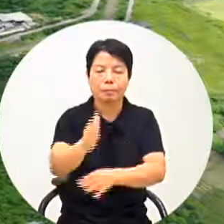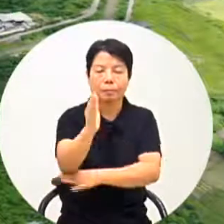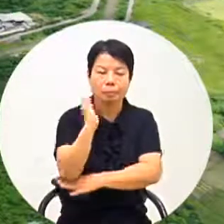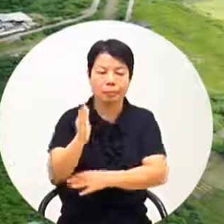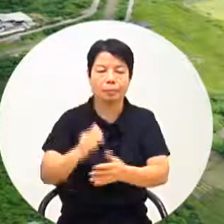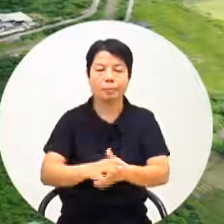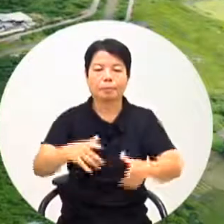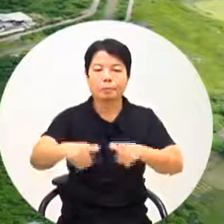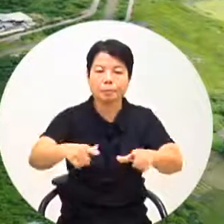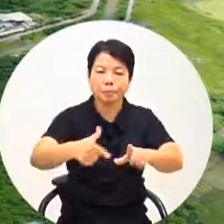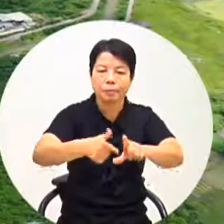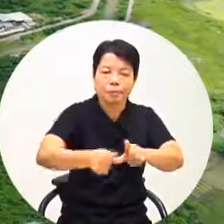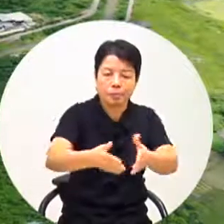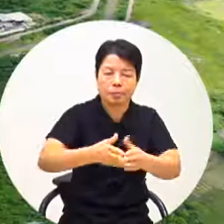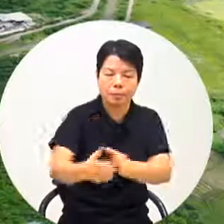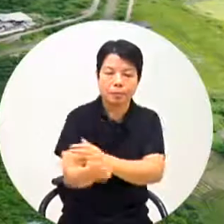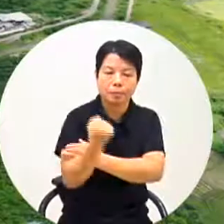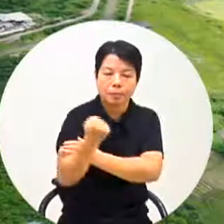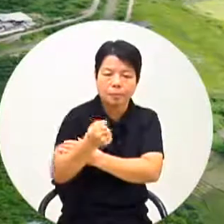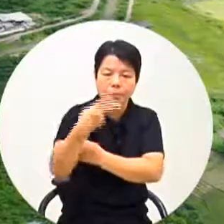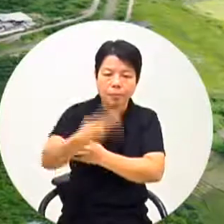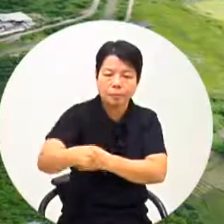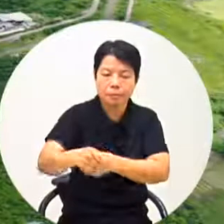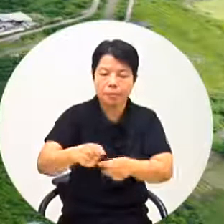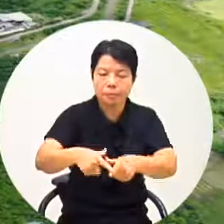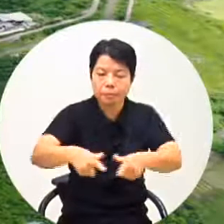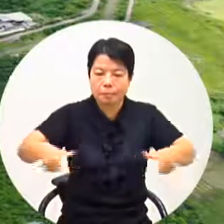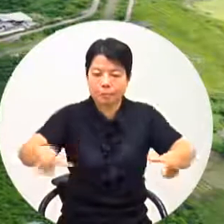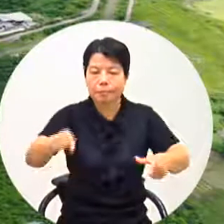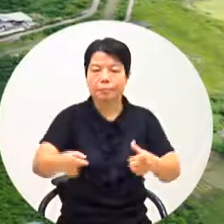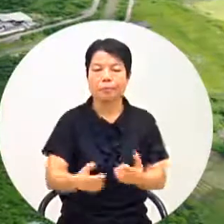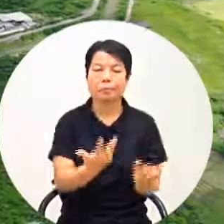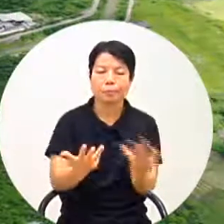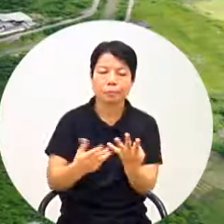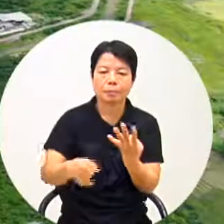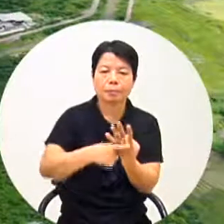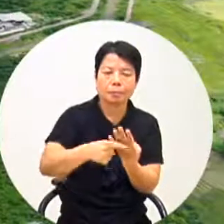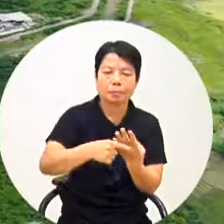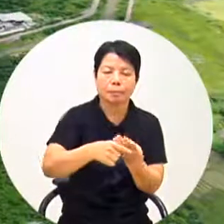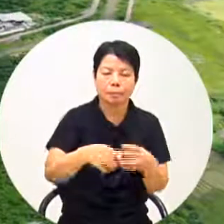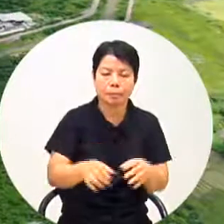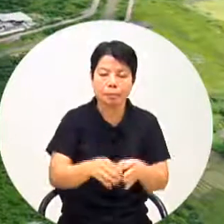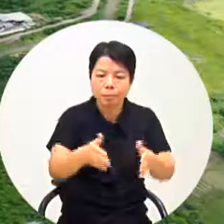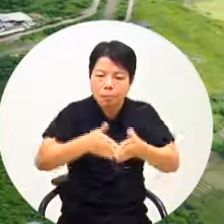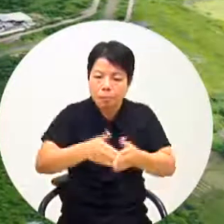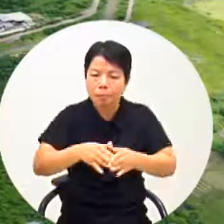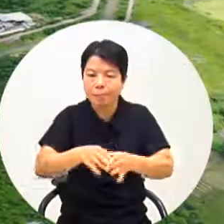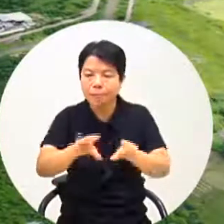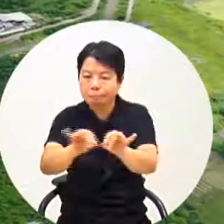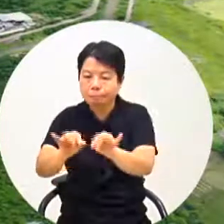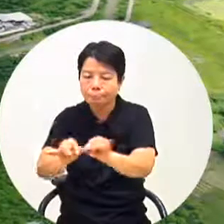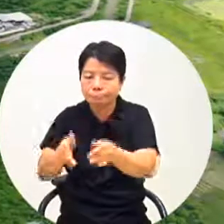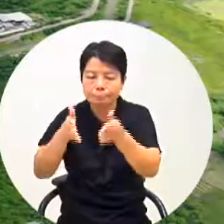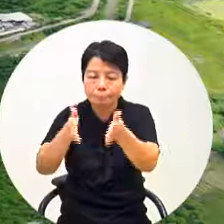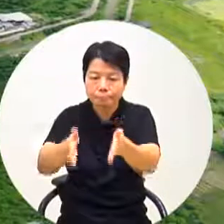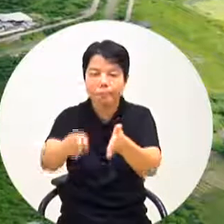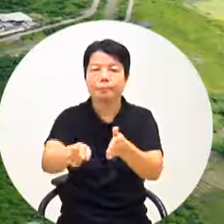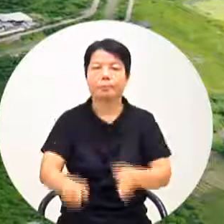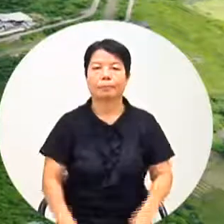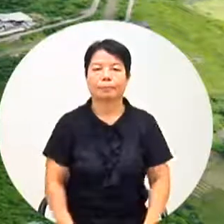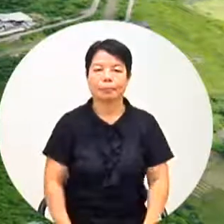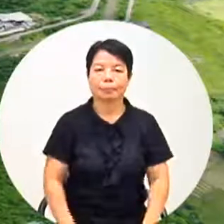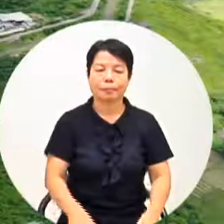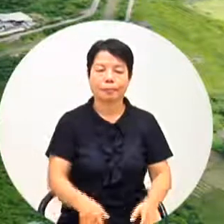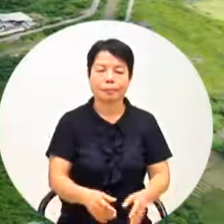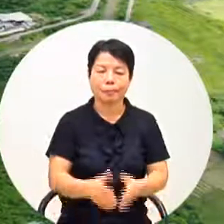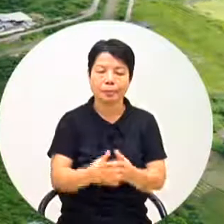也在积极拓展这个整个我们产业所需要的用地。因此呢，因为地方的发展呢，我们依产